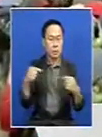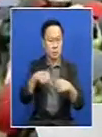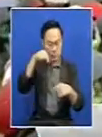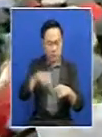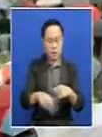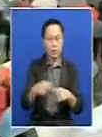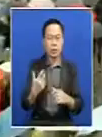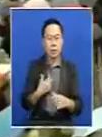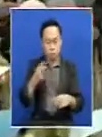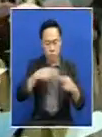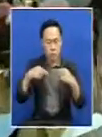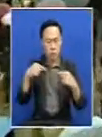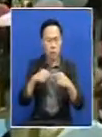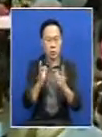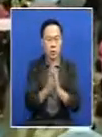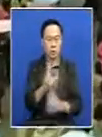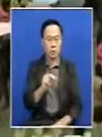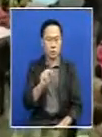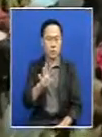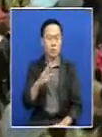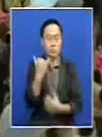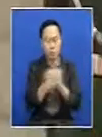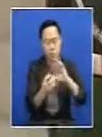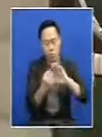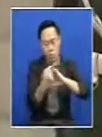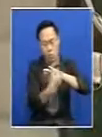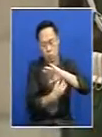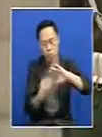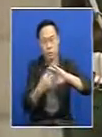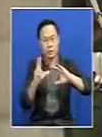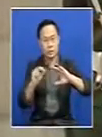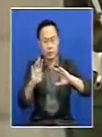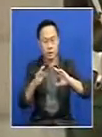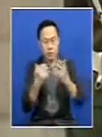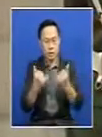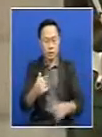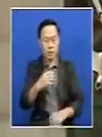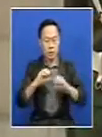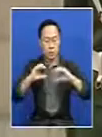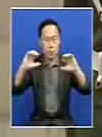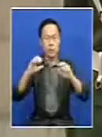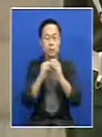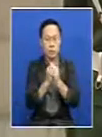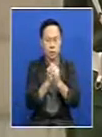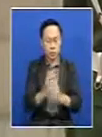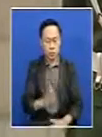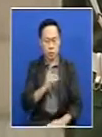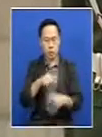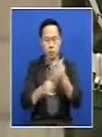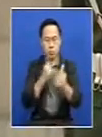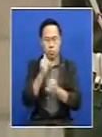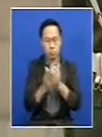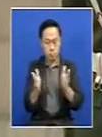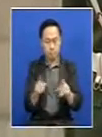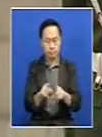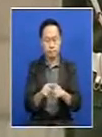ฑลและก็เขตปกครองพิเศษ34แห่งของจีนโดยภายในงานมีเจ้าหน้าที่ระดับสูงพร้อมกับแขกผู้มีเกียรติมาร่วมงานกันคับข้างเล